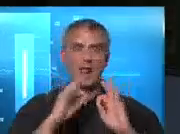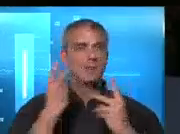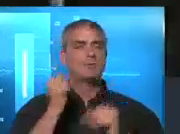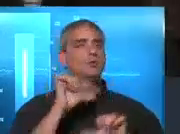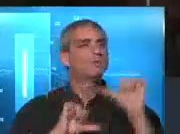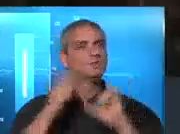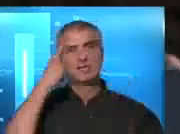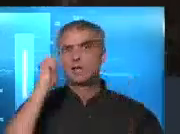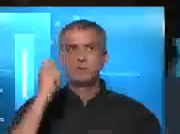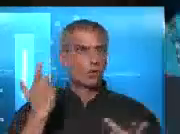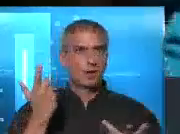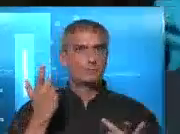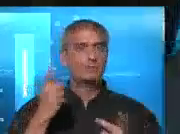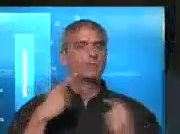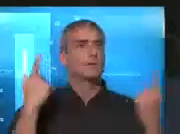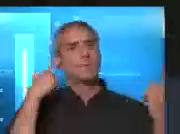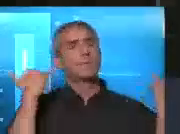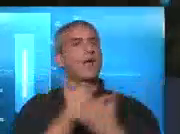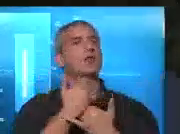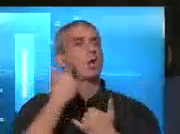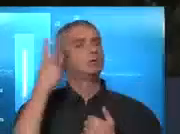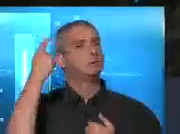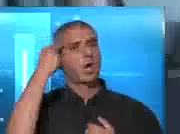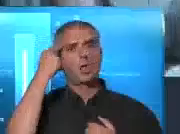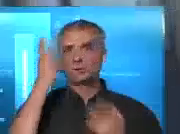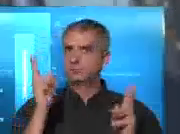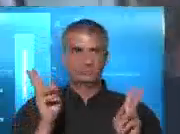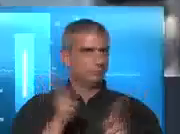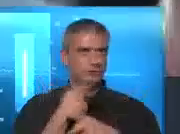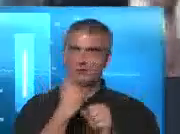פיזיקלי מתוחכם, אלא בפרדוקס לוגי שמונע כל אפשרות לכך.